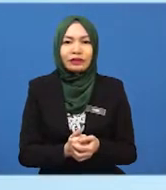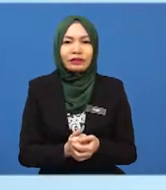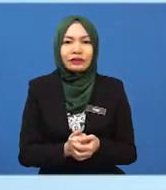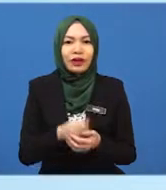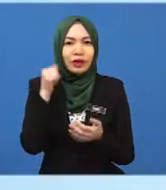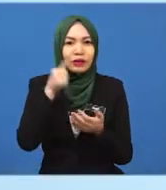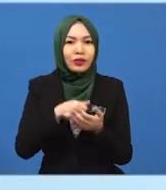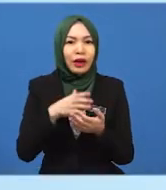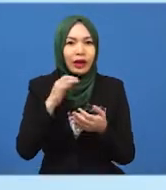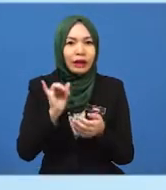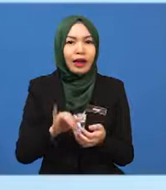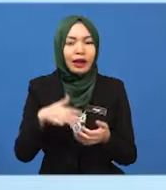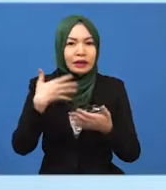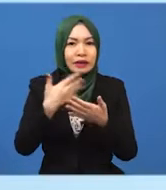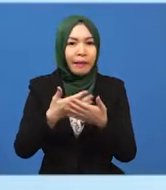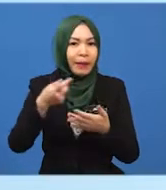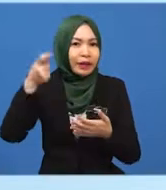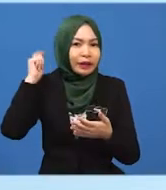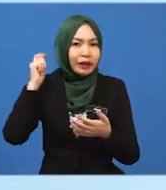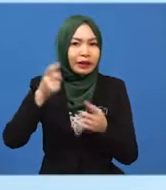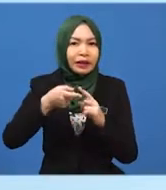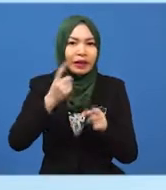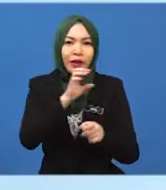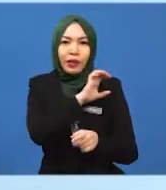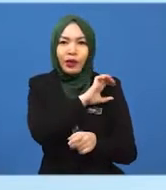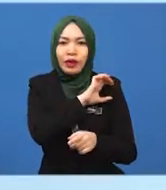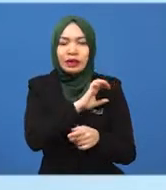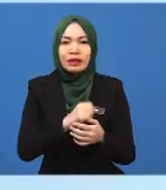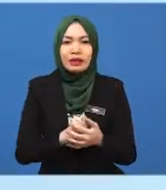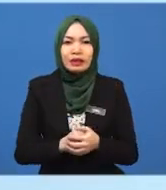sampai tadi ialah dari pihak polis.